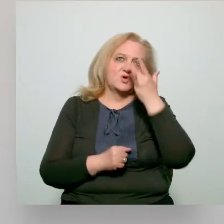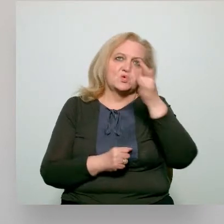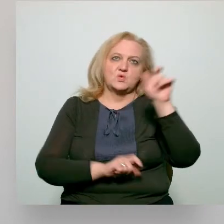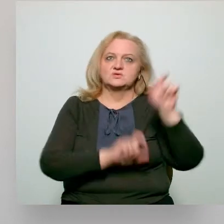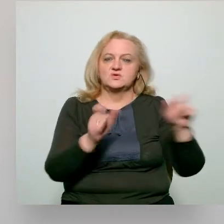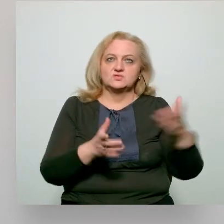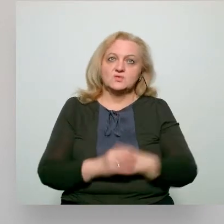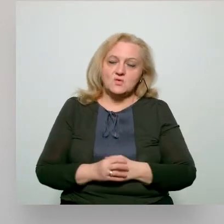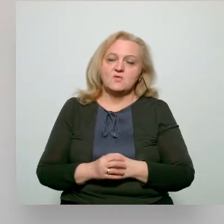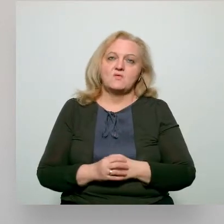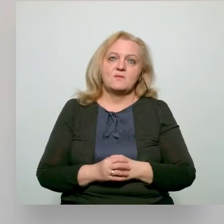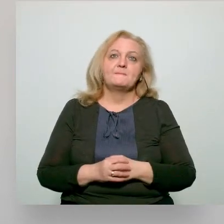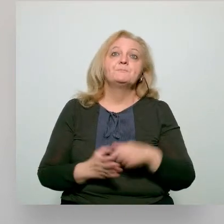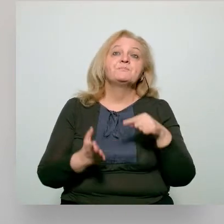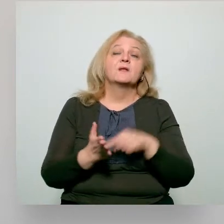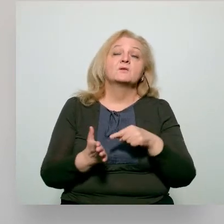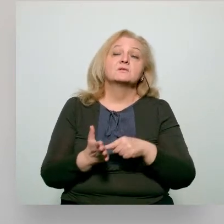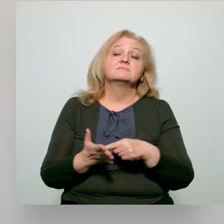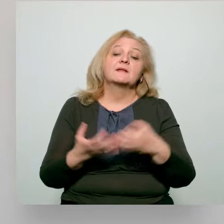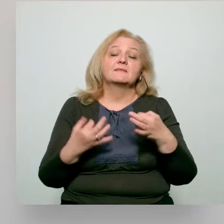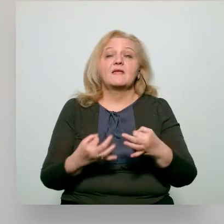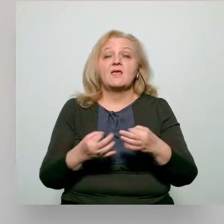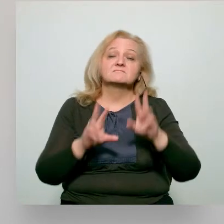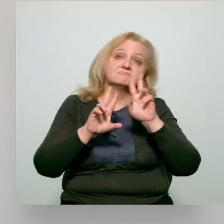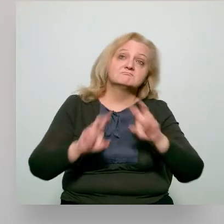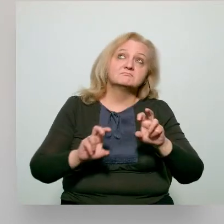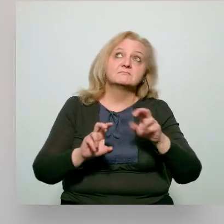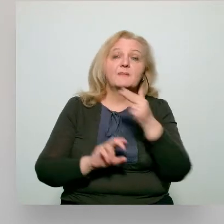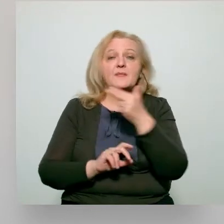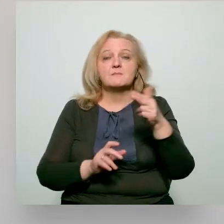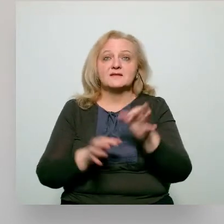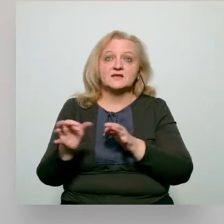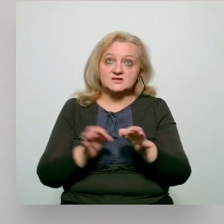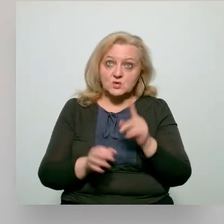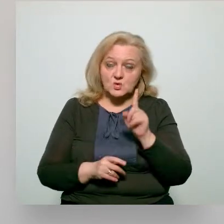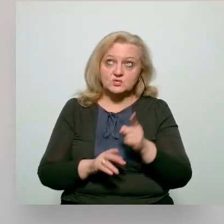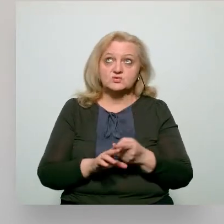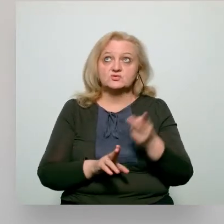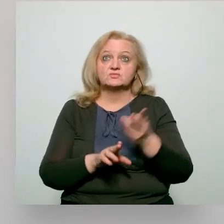Tym niemniej, gdybyśmy to rozpatrywali w kontekście historycznym, to